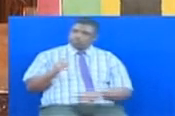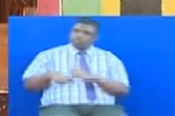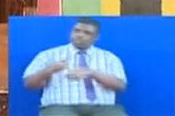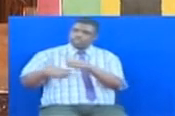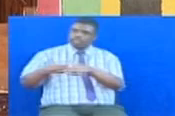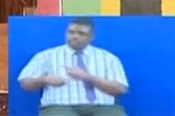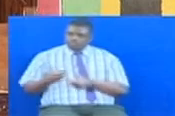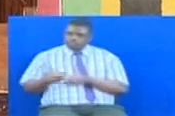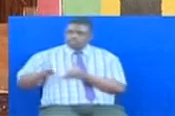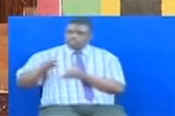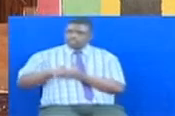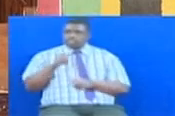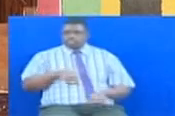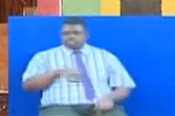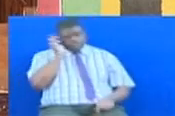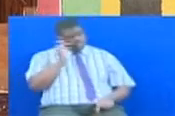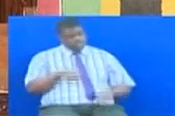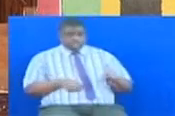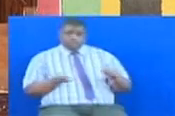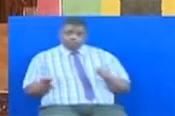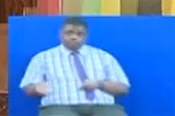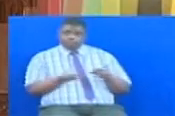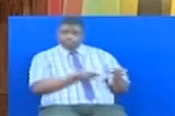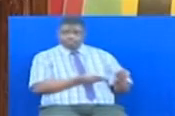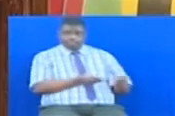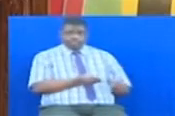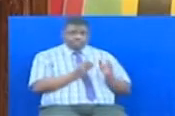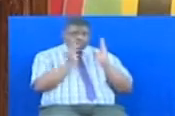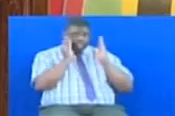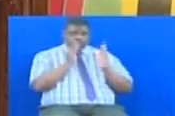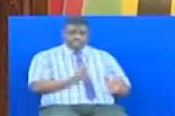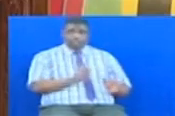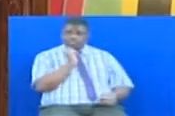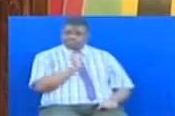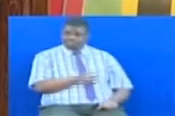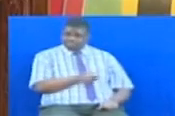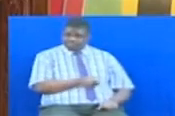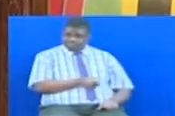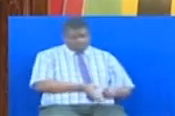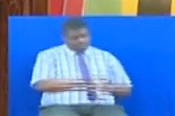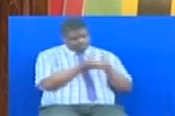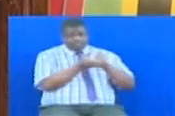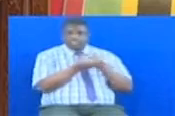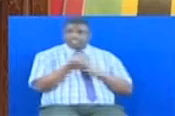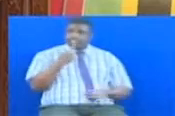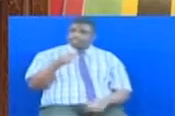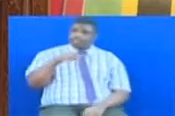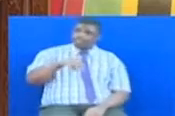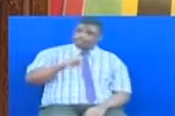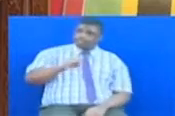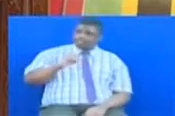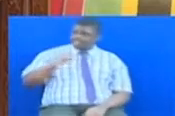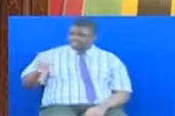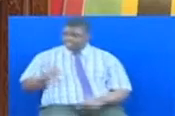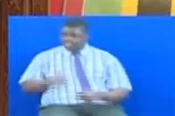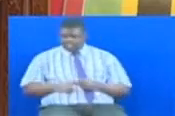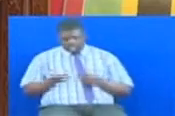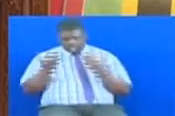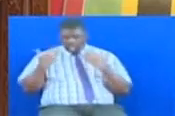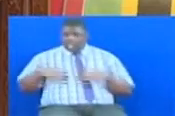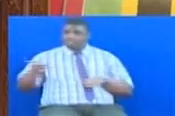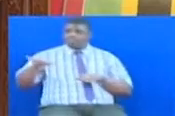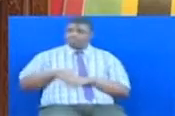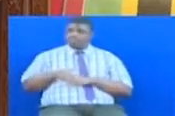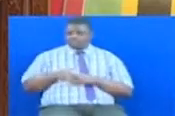ndiko serikali inakotuelekeza. Mheshimiwa Naibu Spika, mimi nachoweza kusema kuhusu eneo la MSD na bima ya afya ni hayo